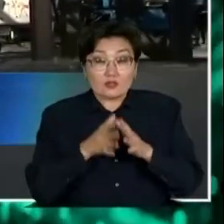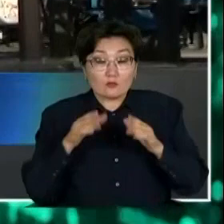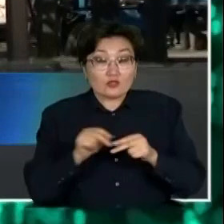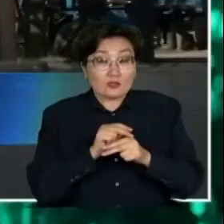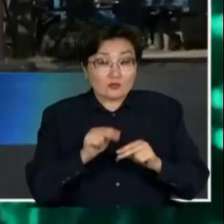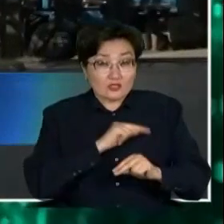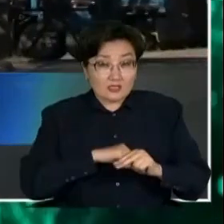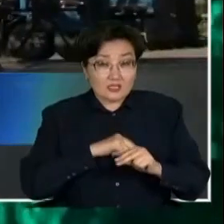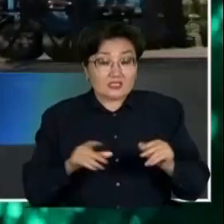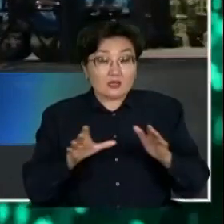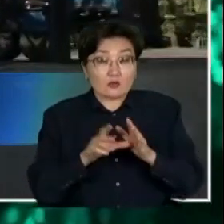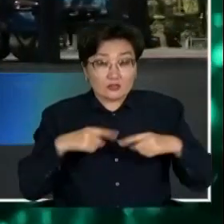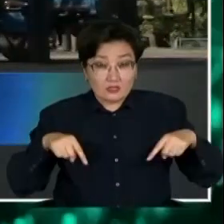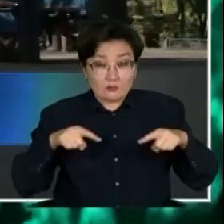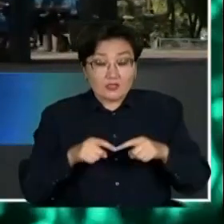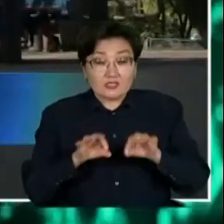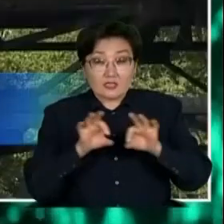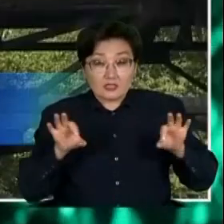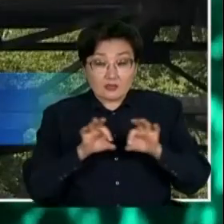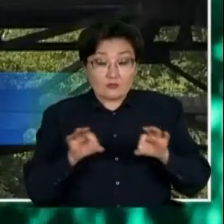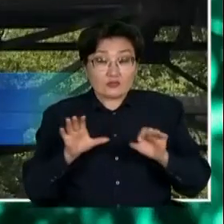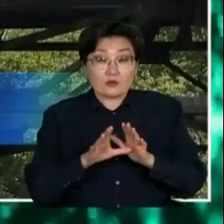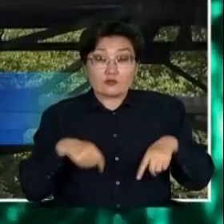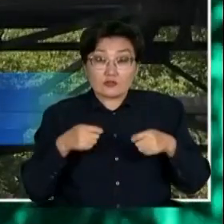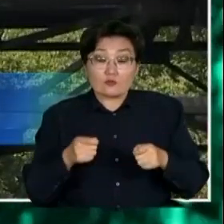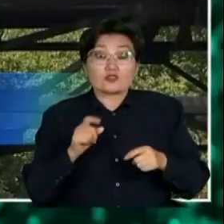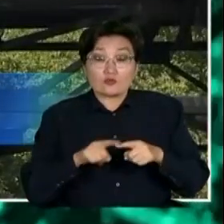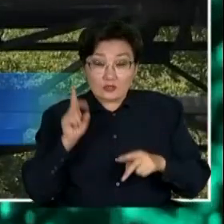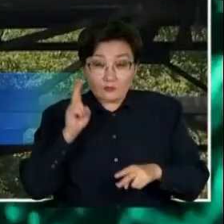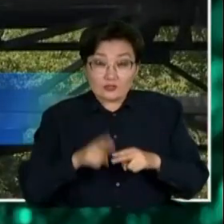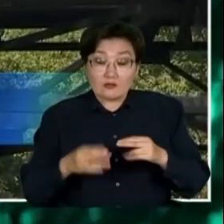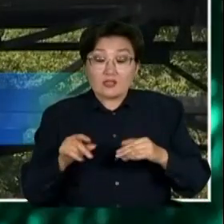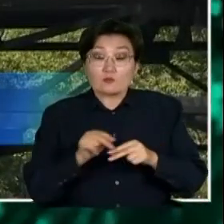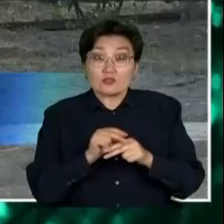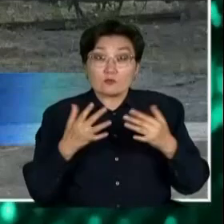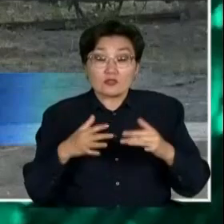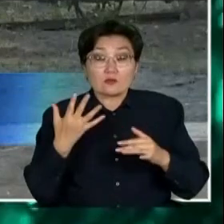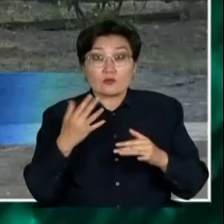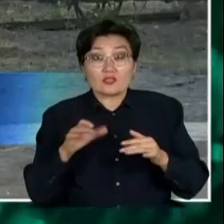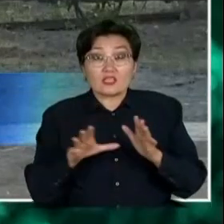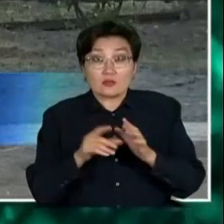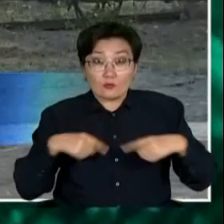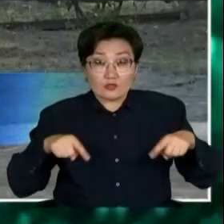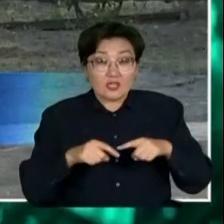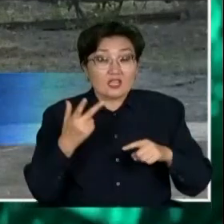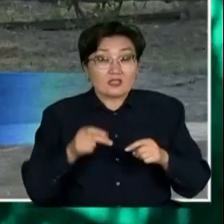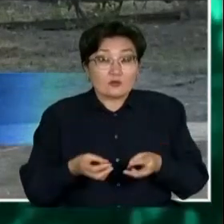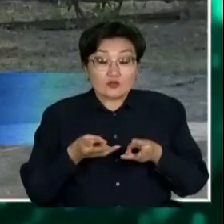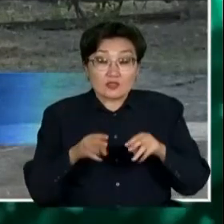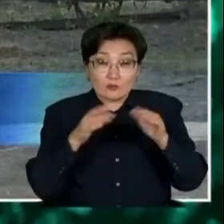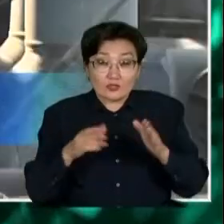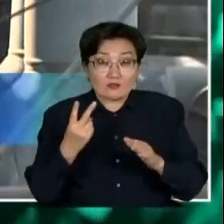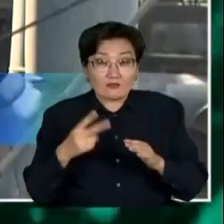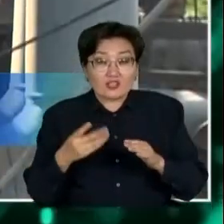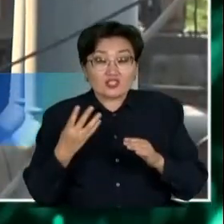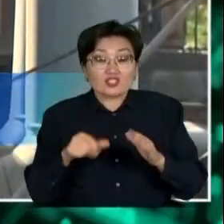ремонтные работы на электростанциях и линиях электропередач подходят к концу. Уже отремонтировано 5 энергоблоков, 30 котлов и 26